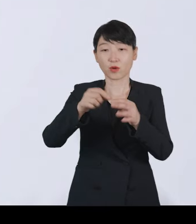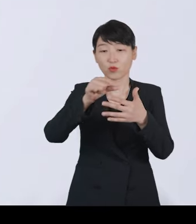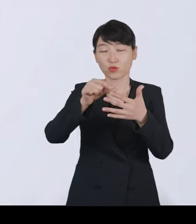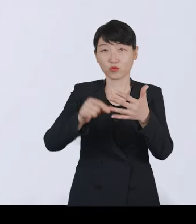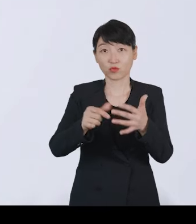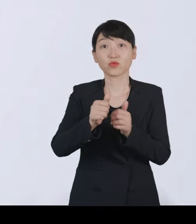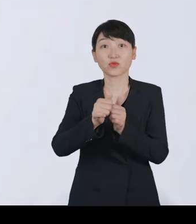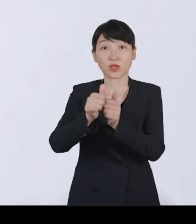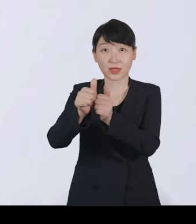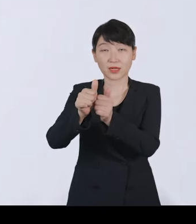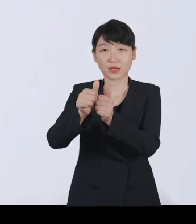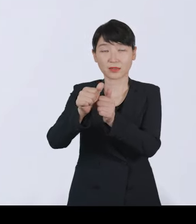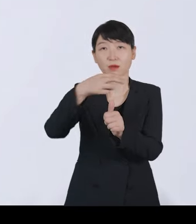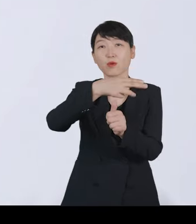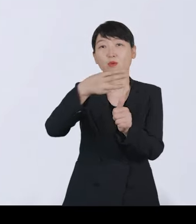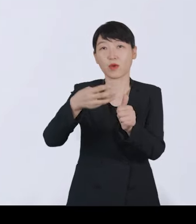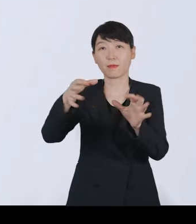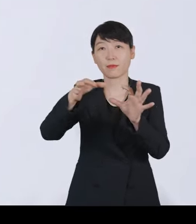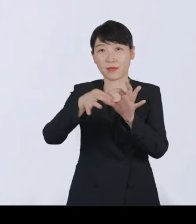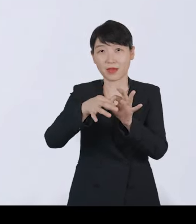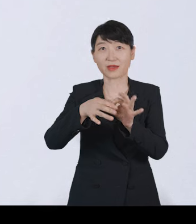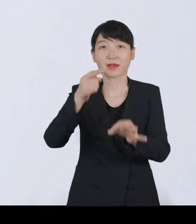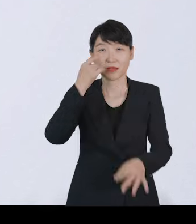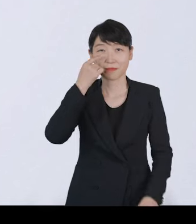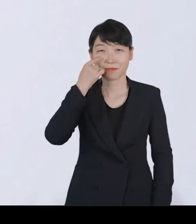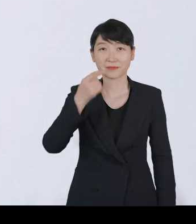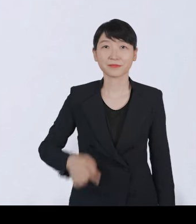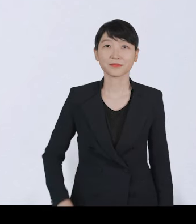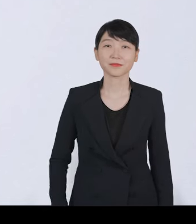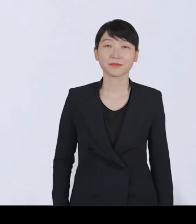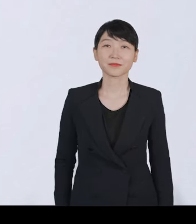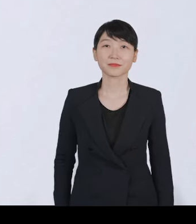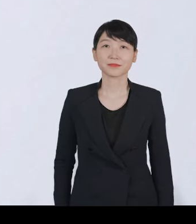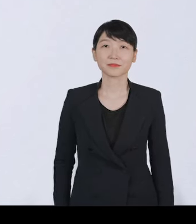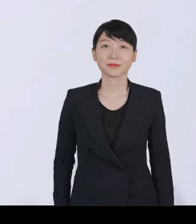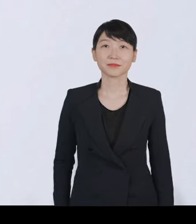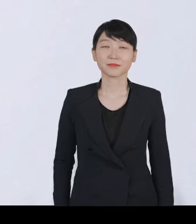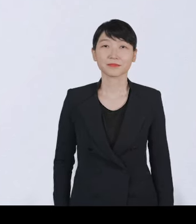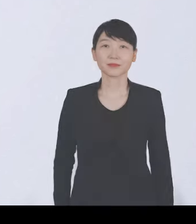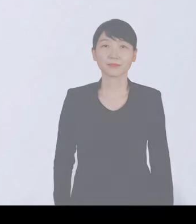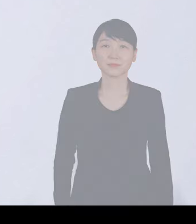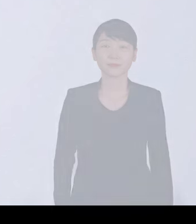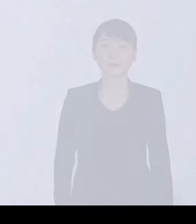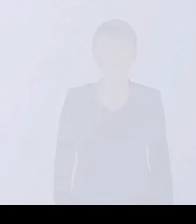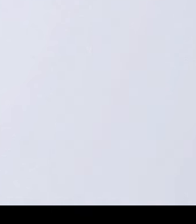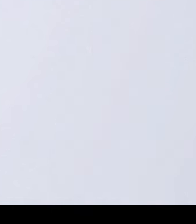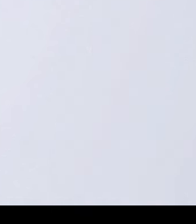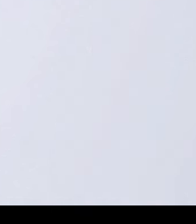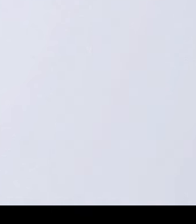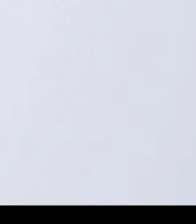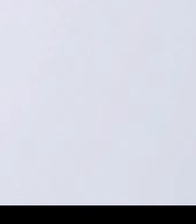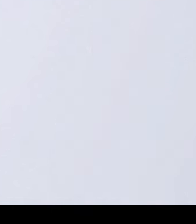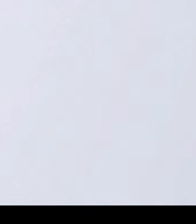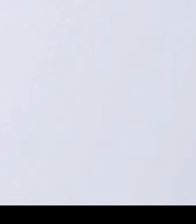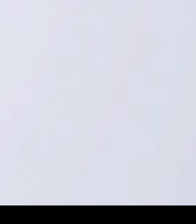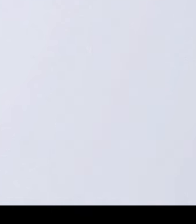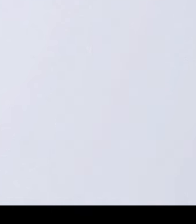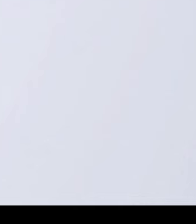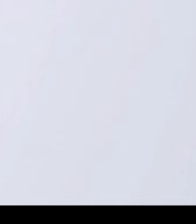메뉴에서 설정, 디바이스 설정, 연결을 눌러주시면 됩니다.